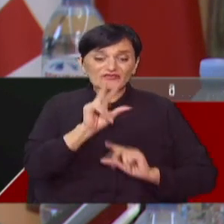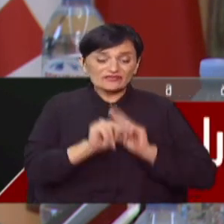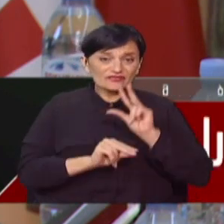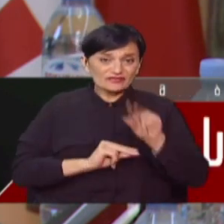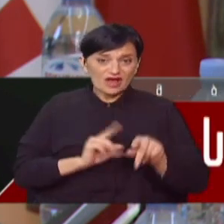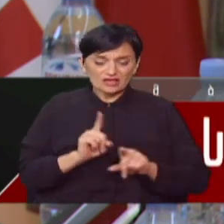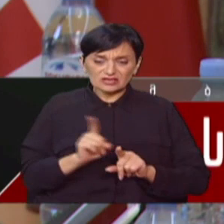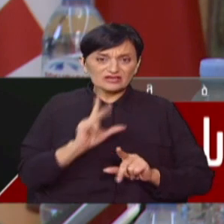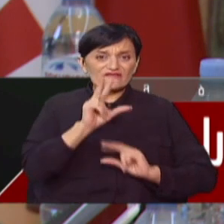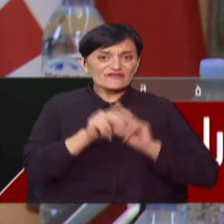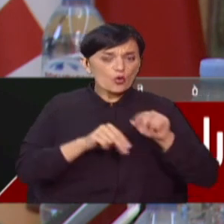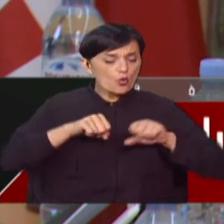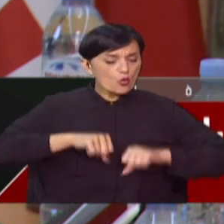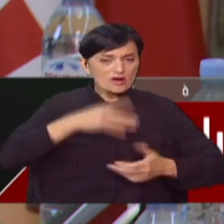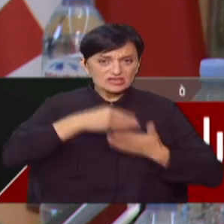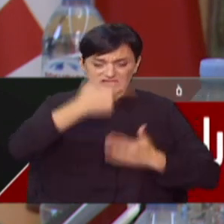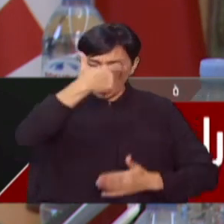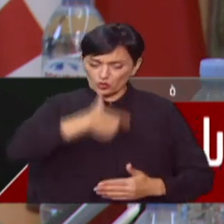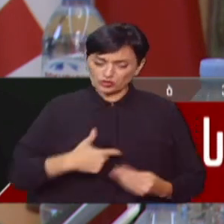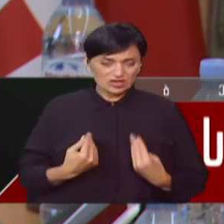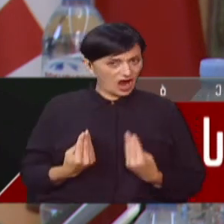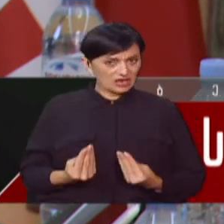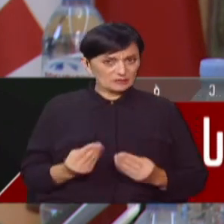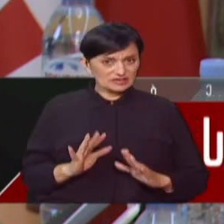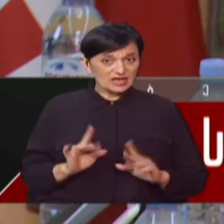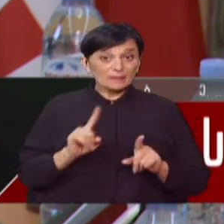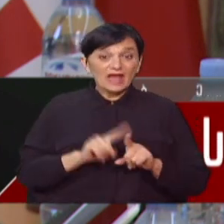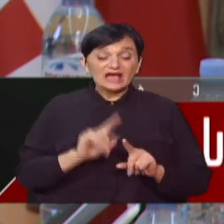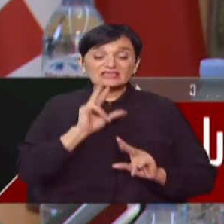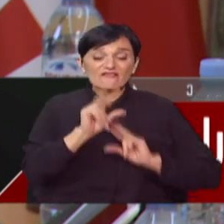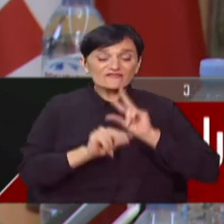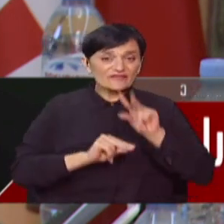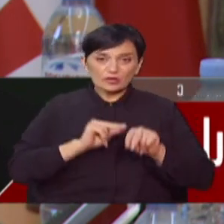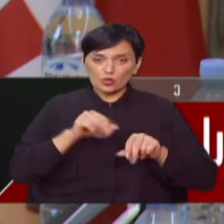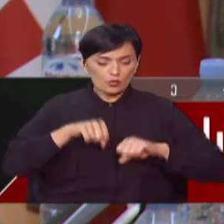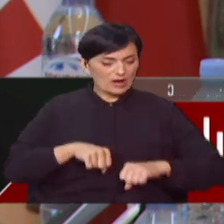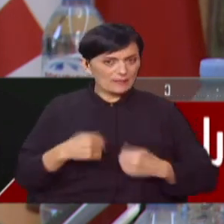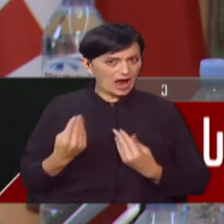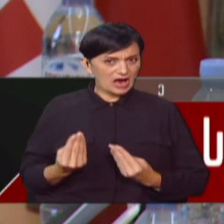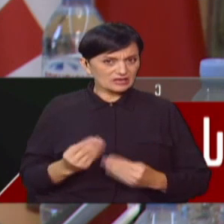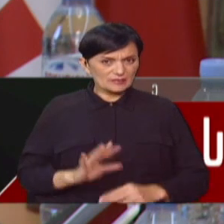ასეთი პათეტიკის უფლება საკუთარ თავს არ მიცევდი. ასეთი პათეტიკის უფლებას არ მიცემ.